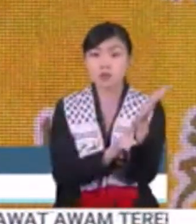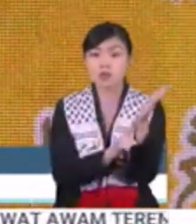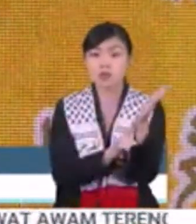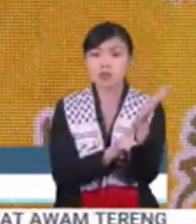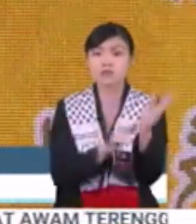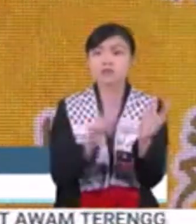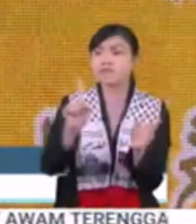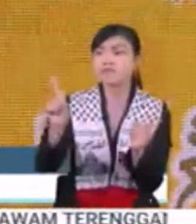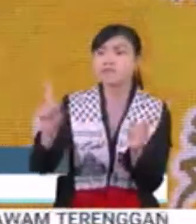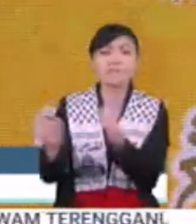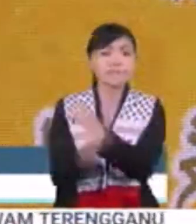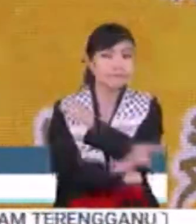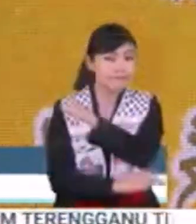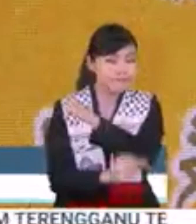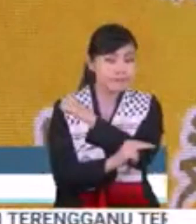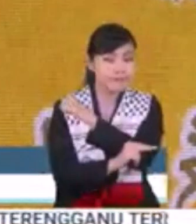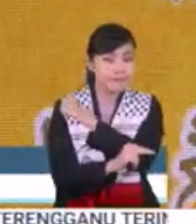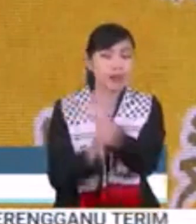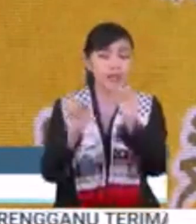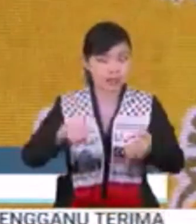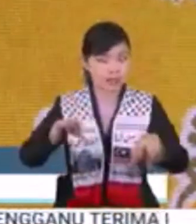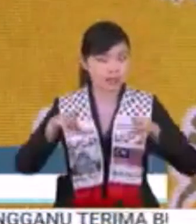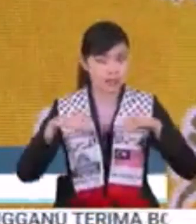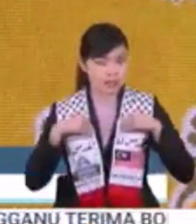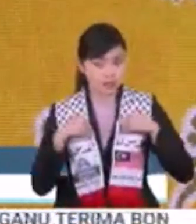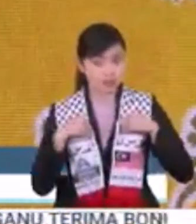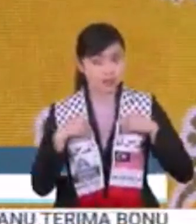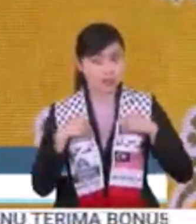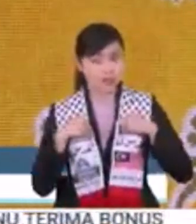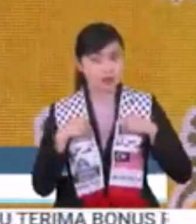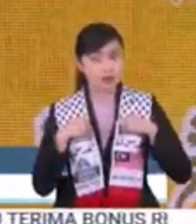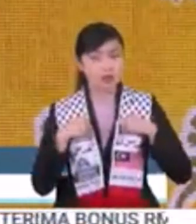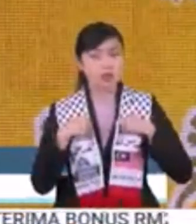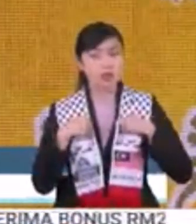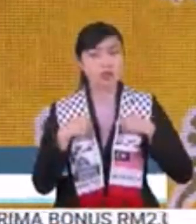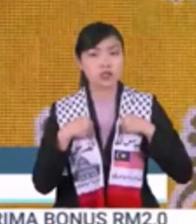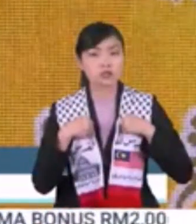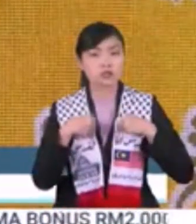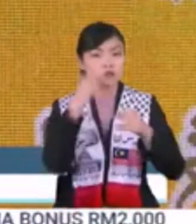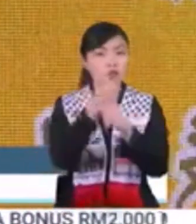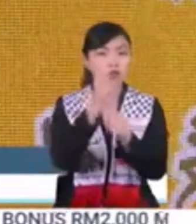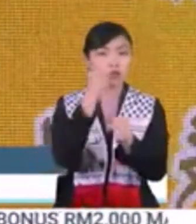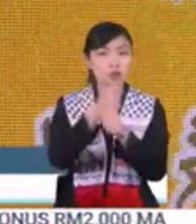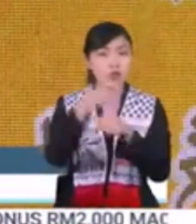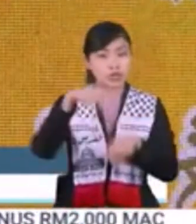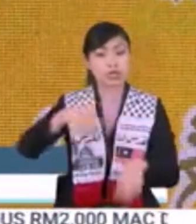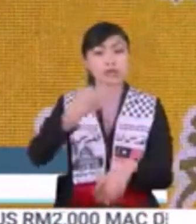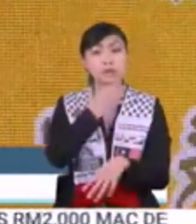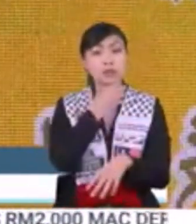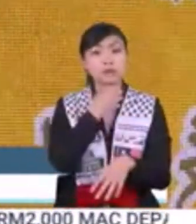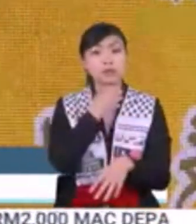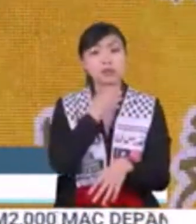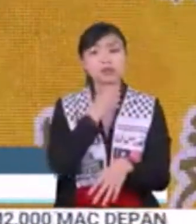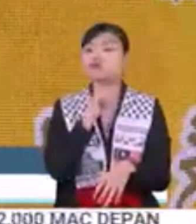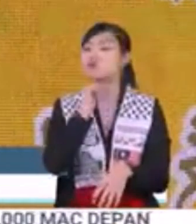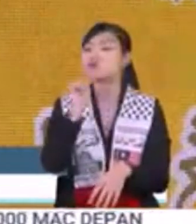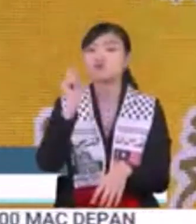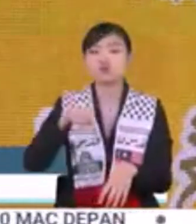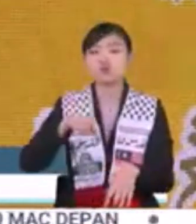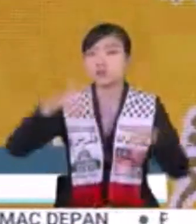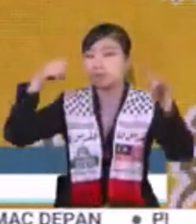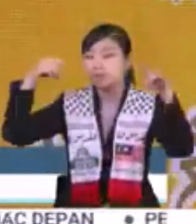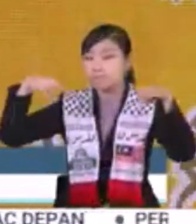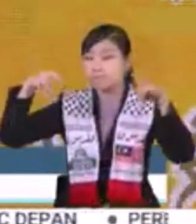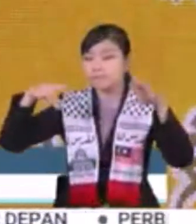negeri diterima untuk beramal di negeri Perak tanpa lagi perlu